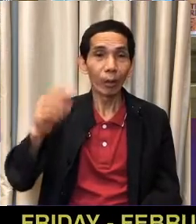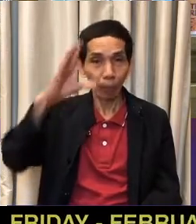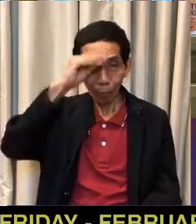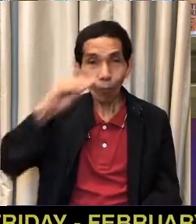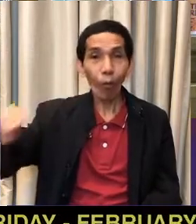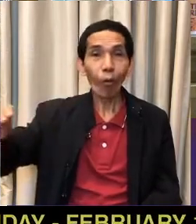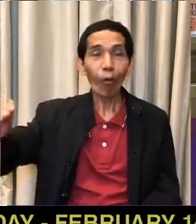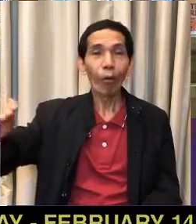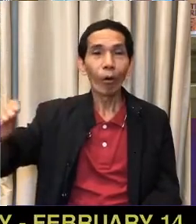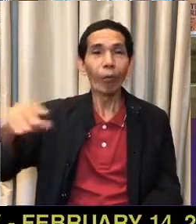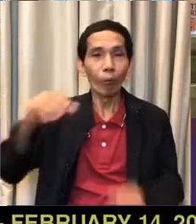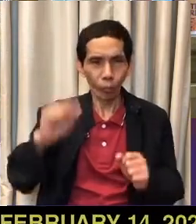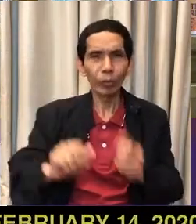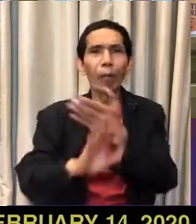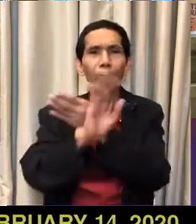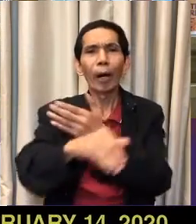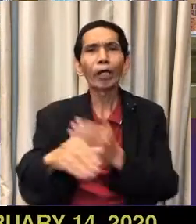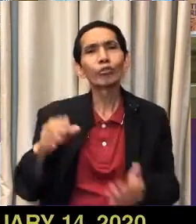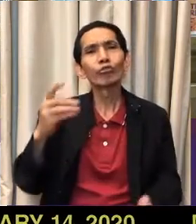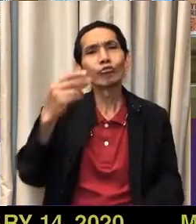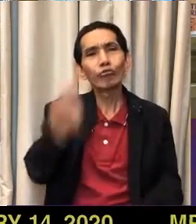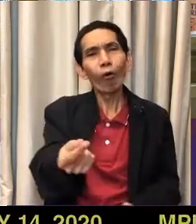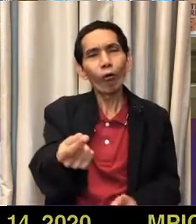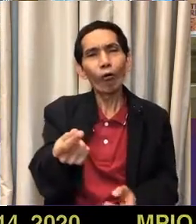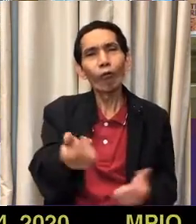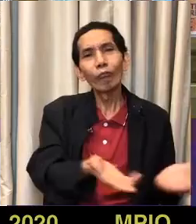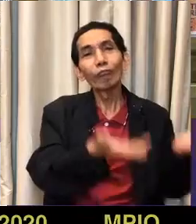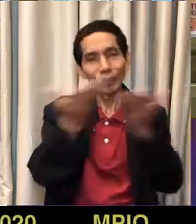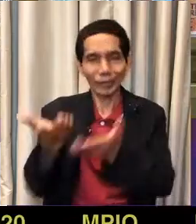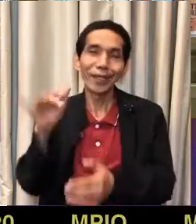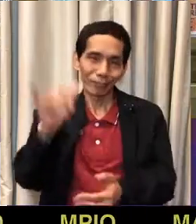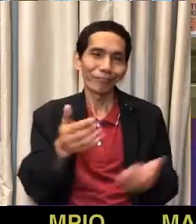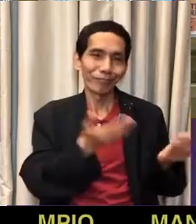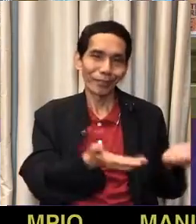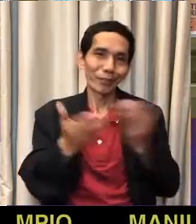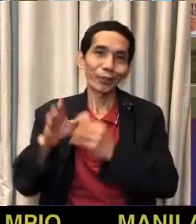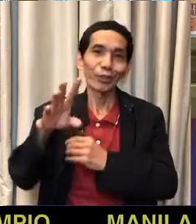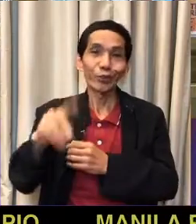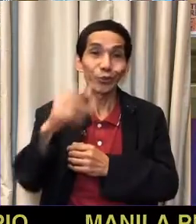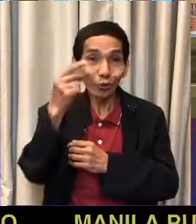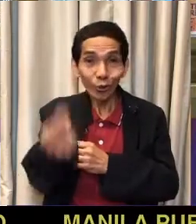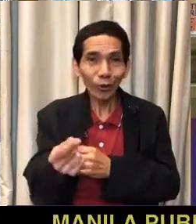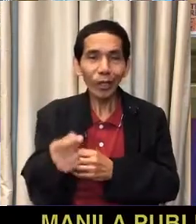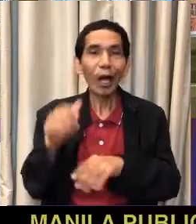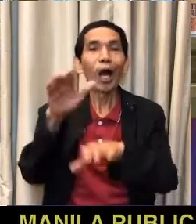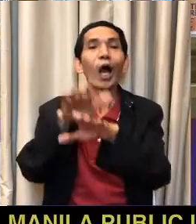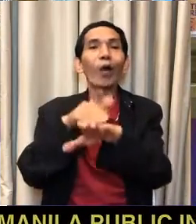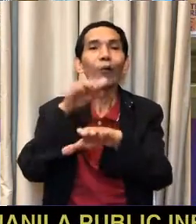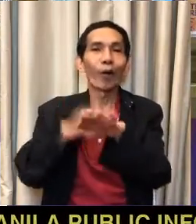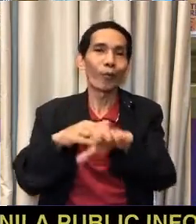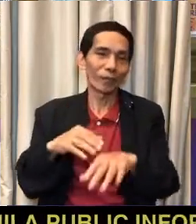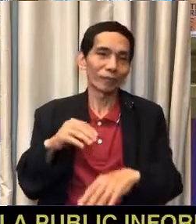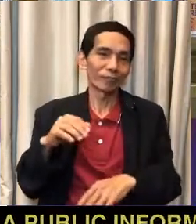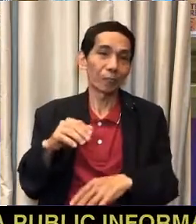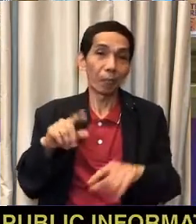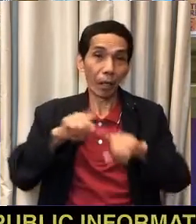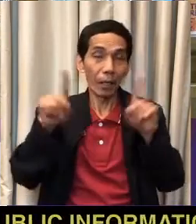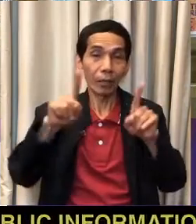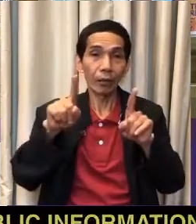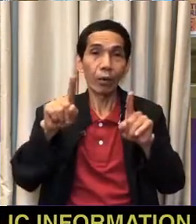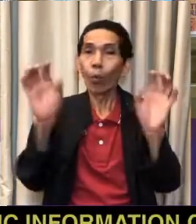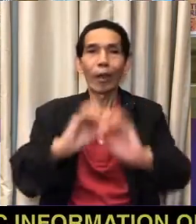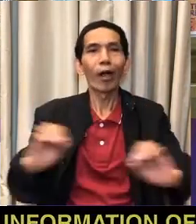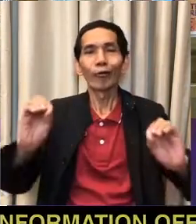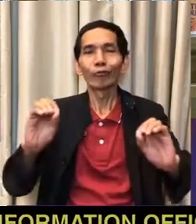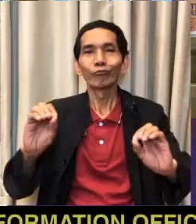eh. Kung pwede maibalik sa kanya yung aso niya. Binalik naman. Kawawa naman. Pero wala